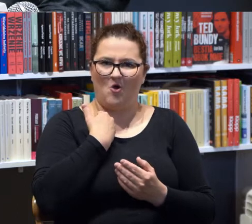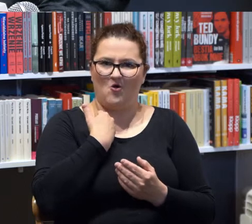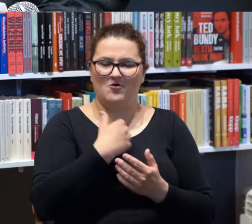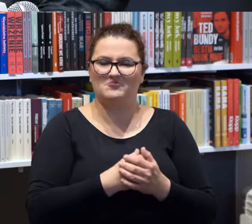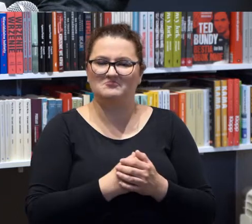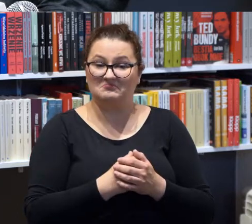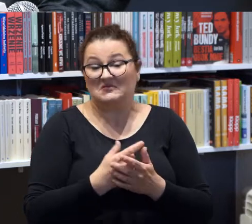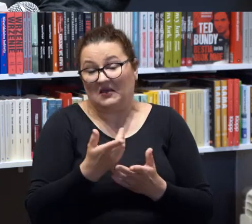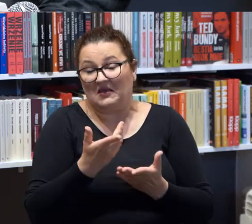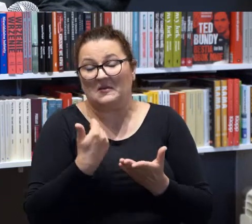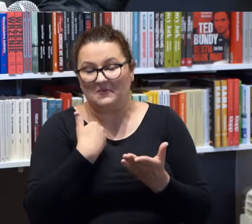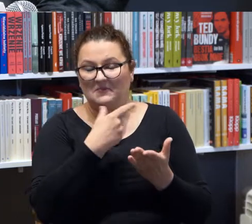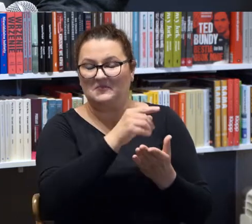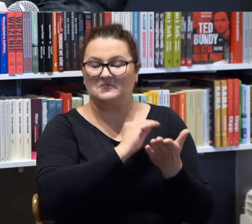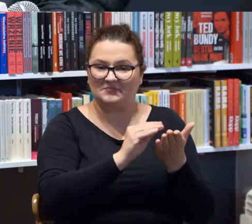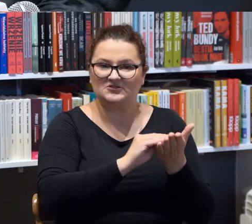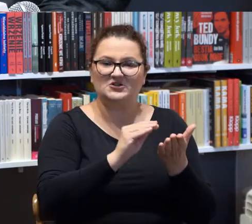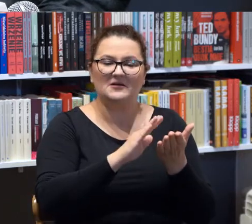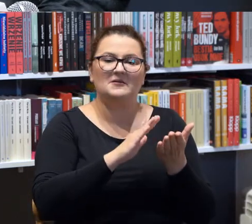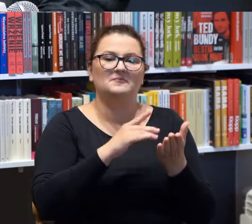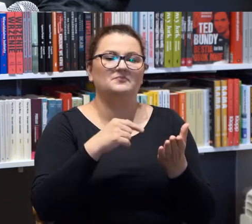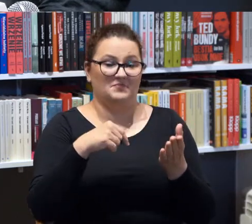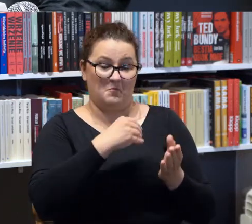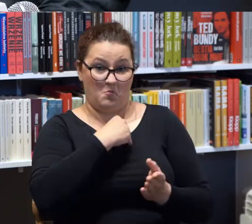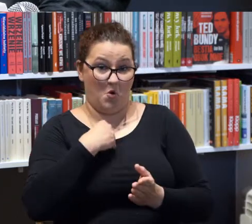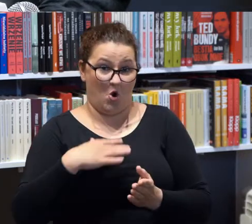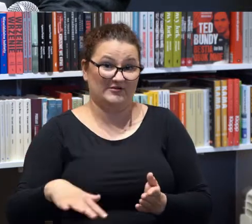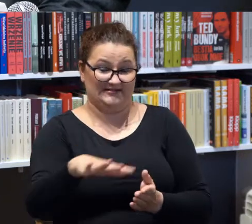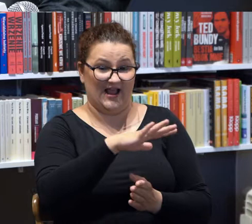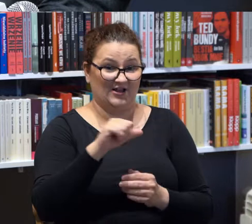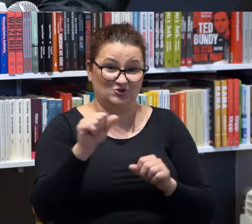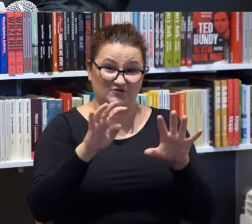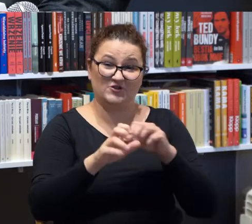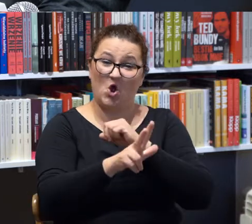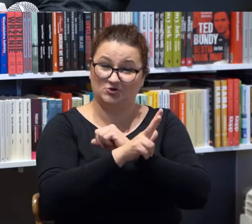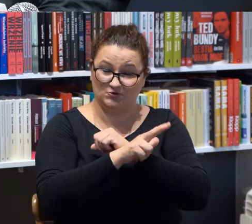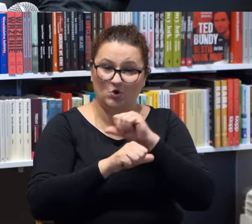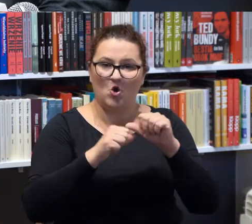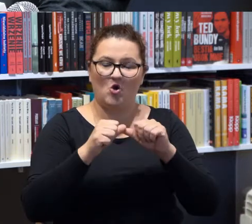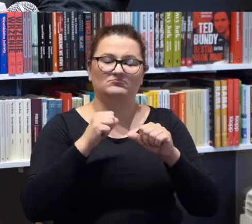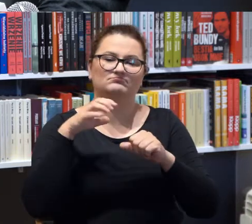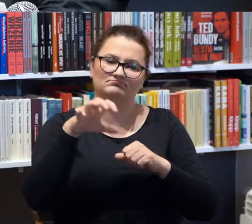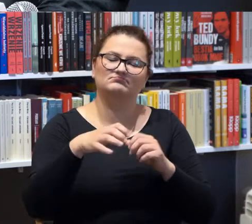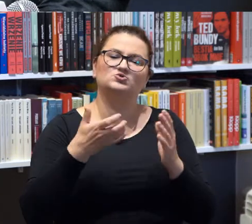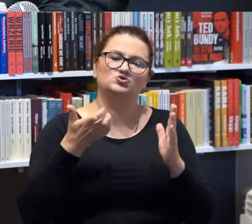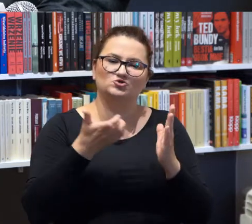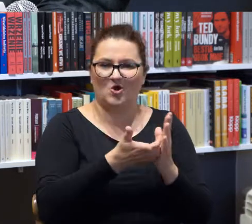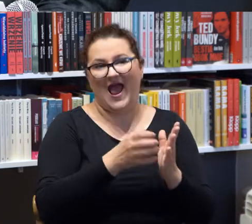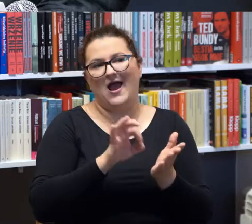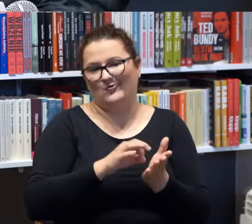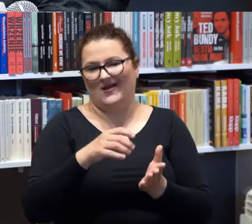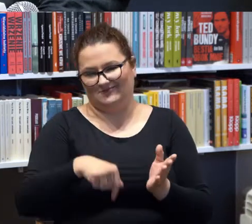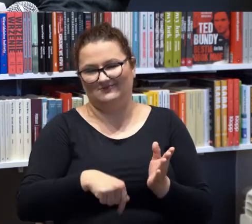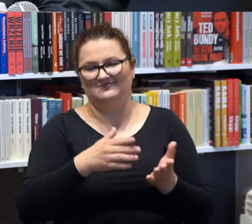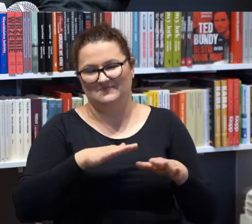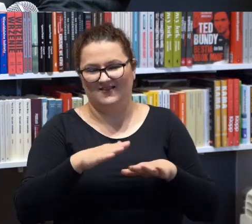taki, słuchajcie, taki epizod w dziejach naszego kraju, że w 80 roku stoczniowcy, jesteśmy akurat w Trójmieście, więc